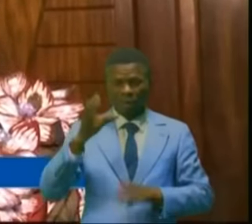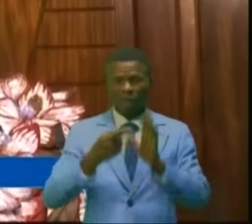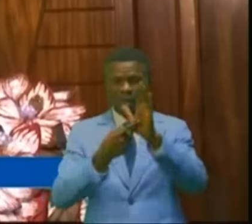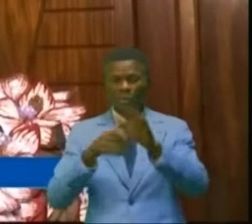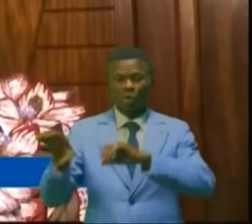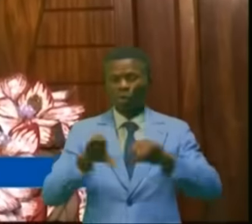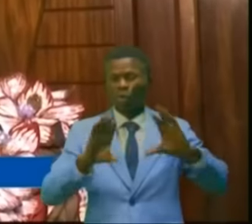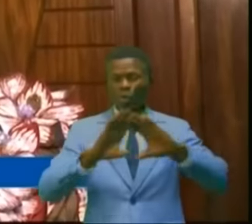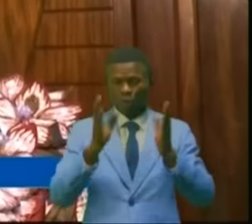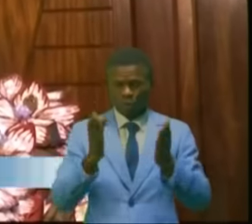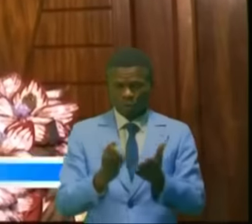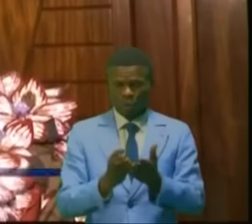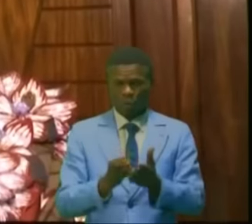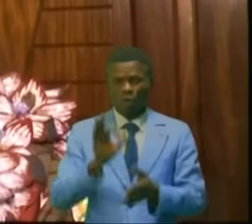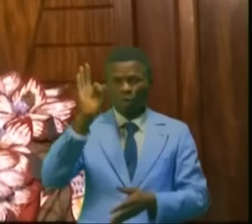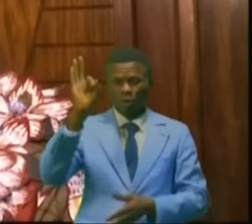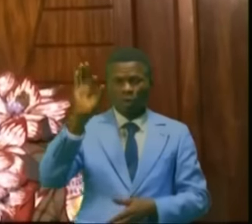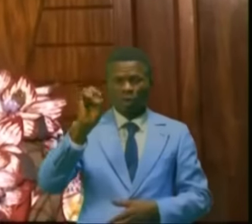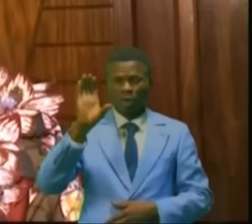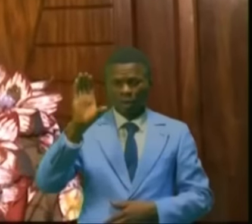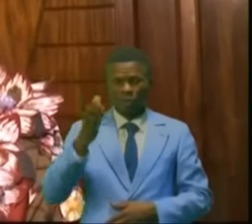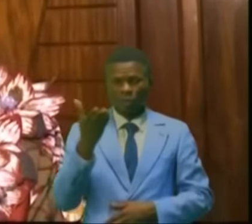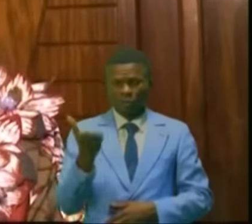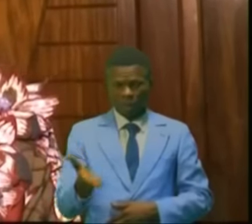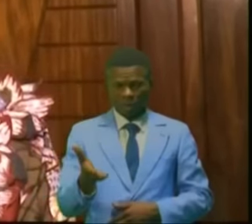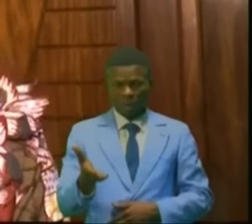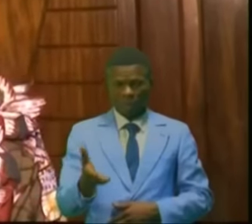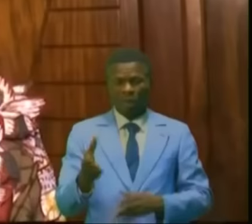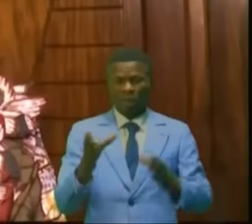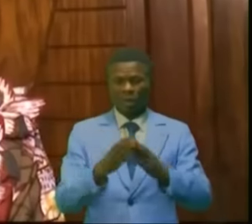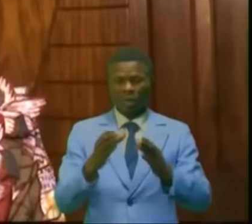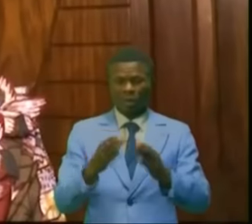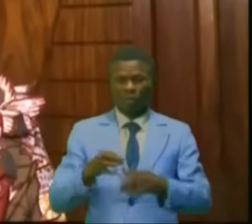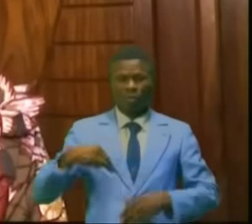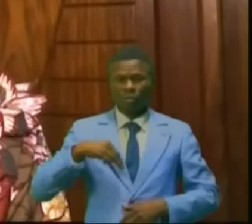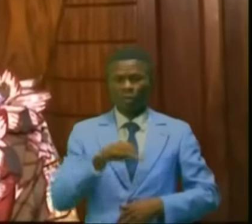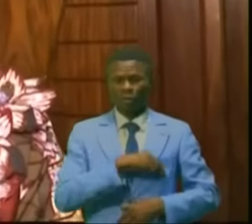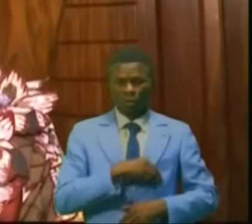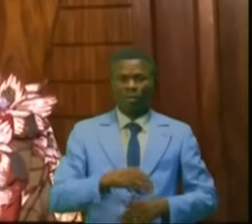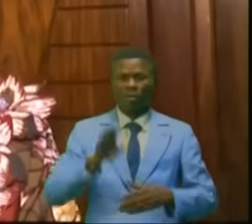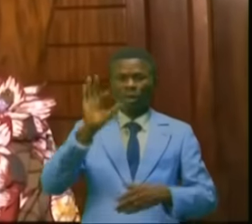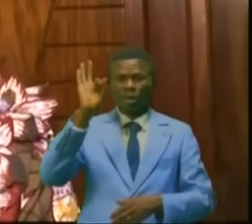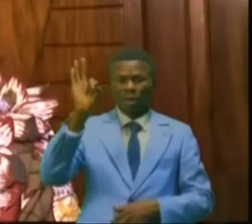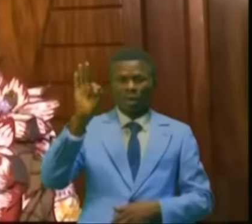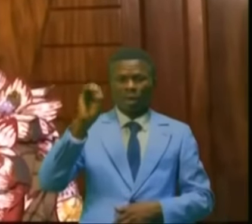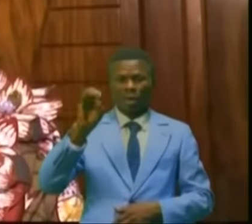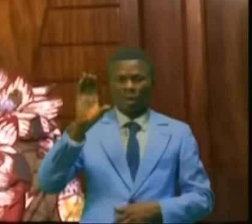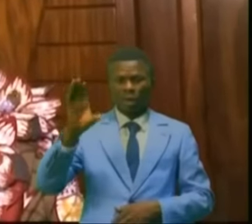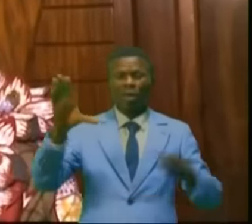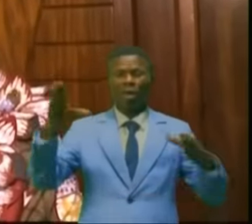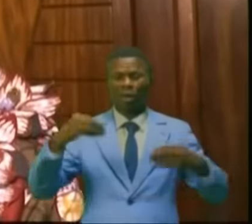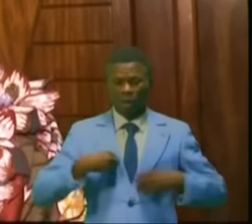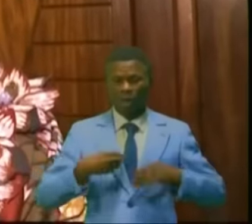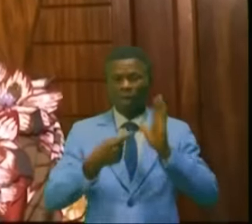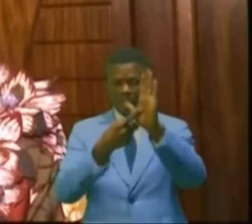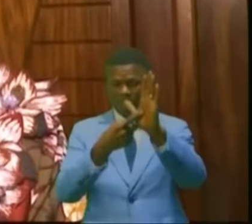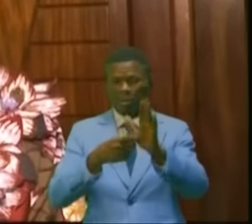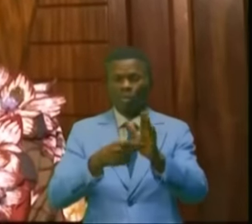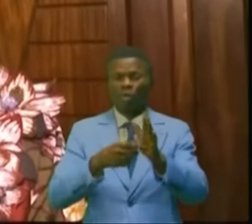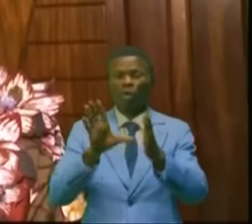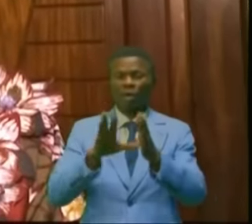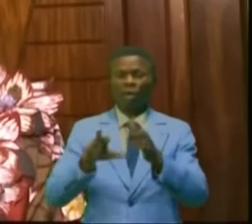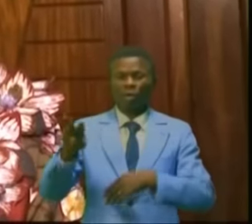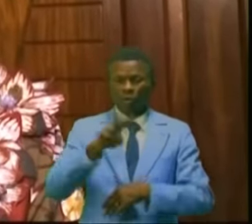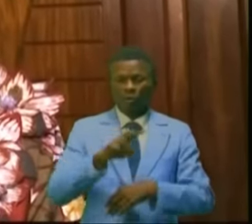des activités qui sont menées ici par les membres de la FEC. Nous avons accepté de les montrer, de